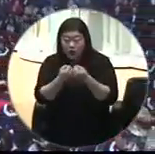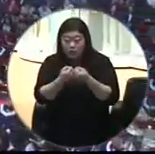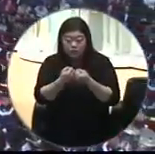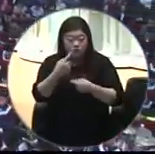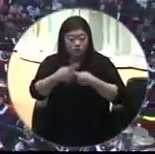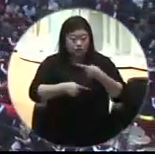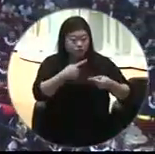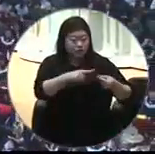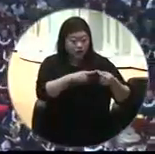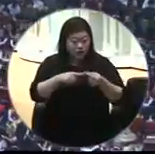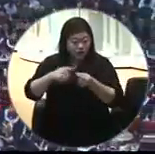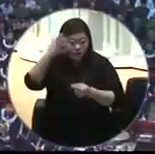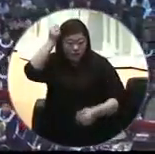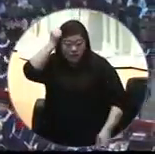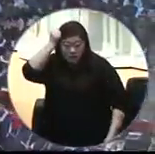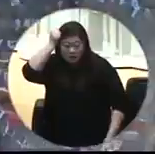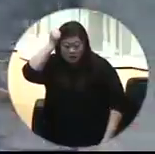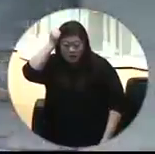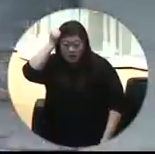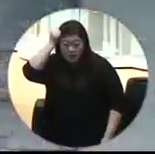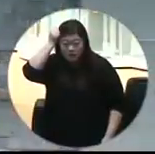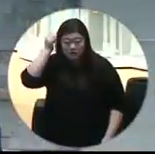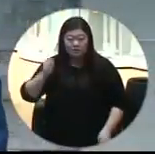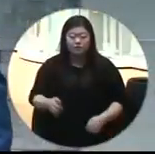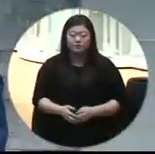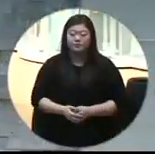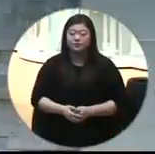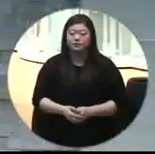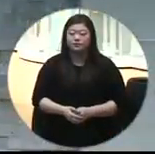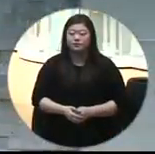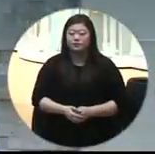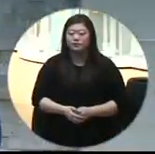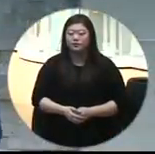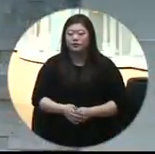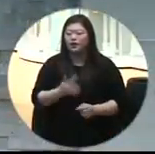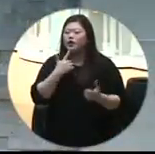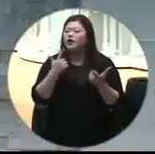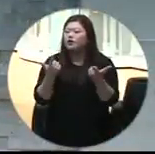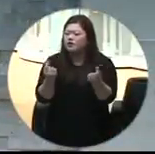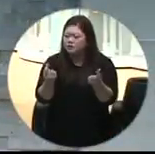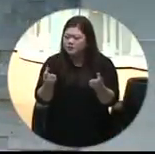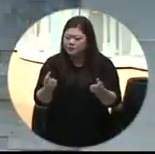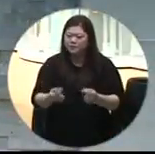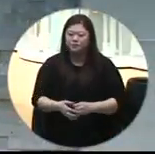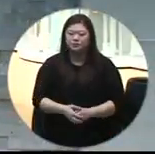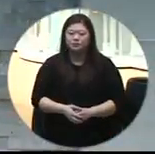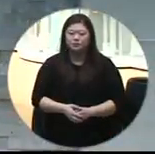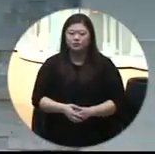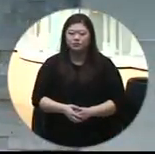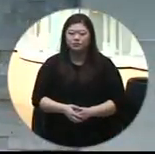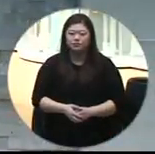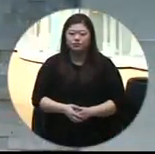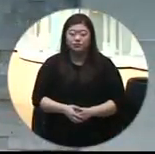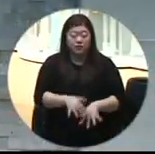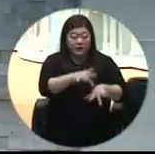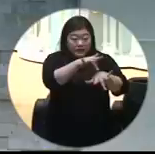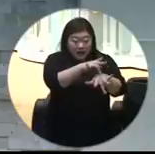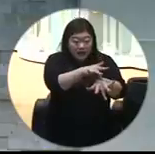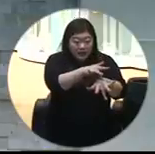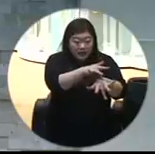찬양을 조금 전에 불렀습니다. 그것이 오늘 본문에 나와 있는 우리 눈에는 보이지